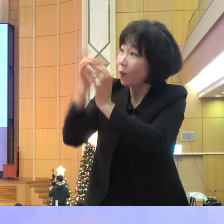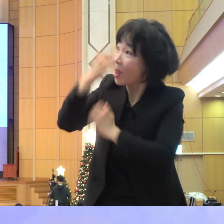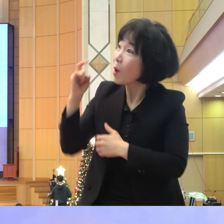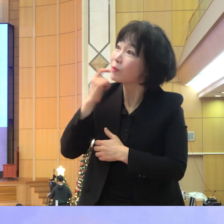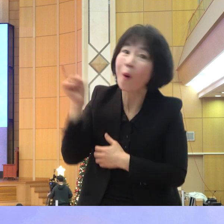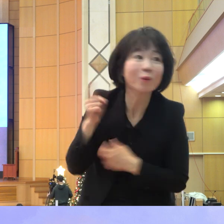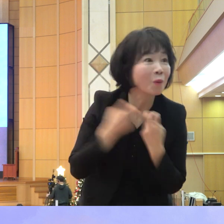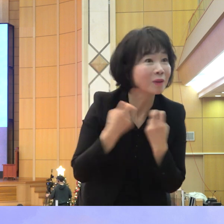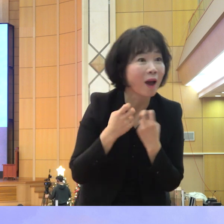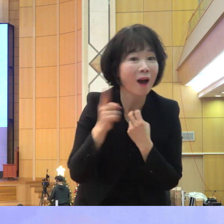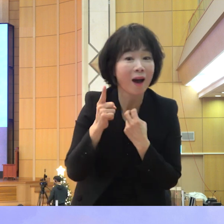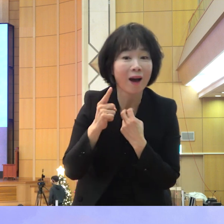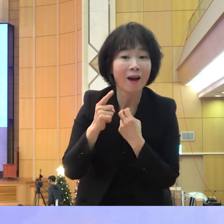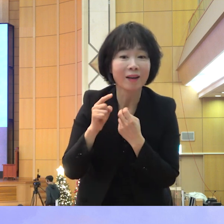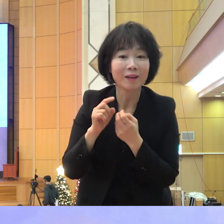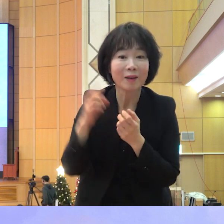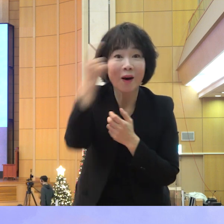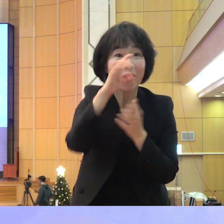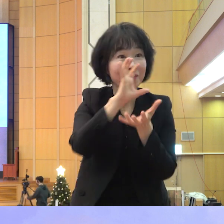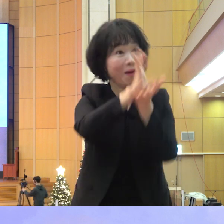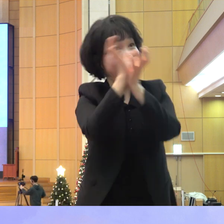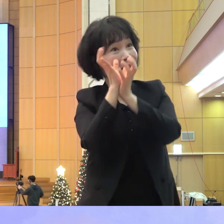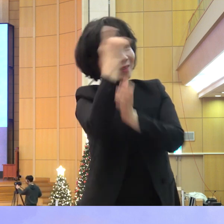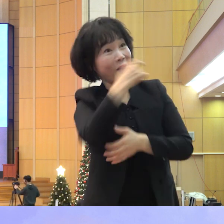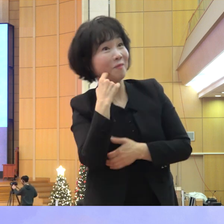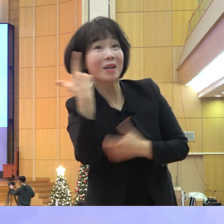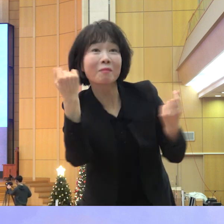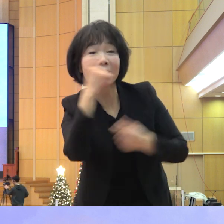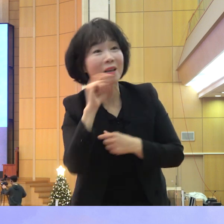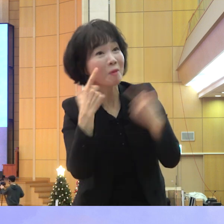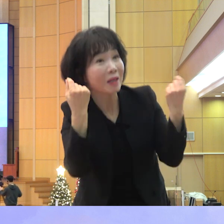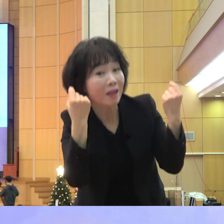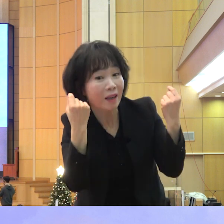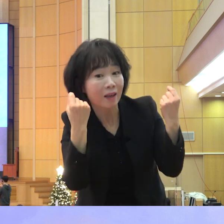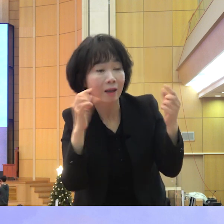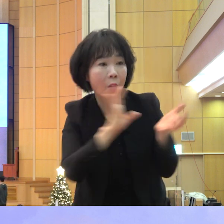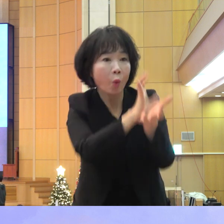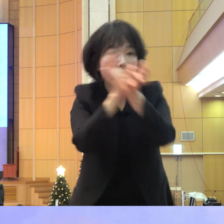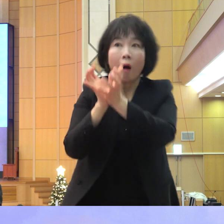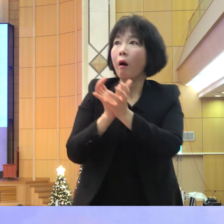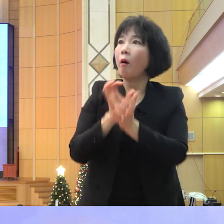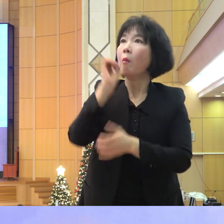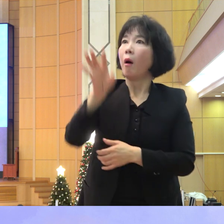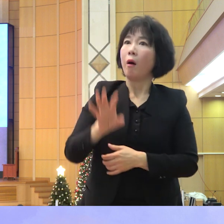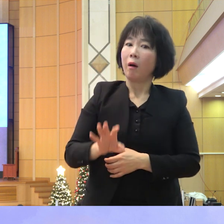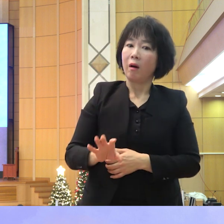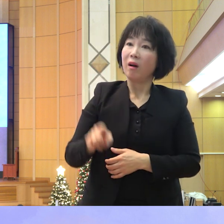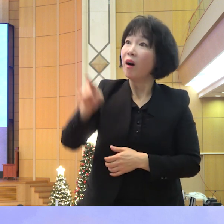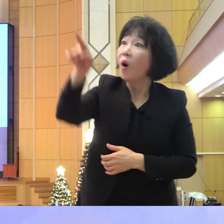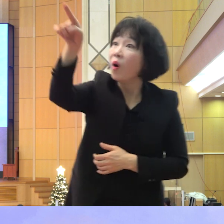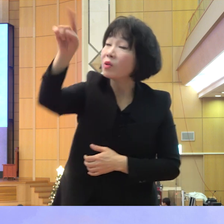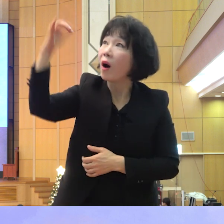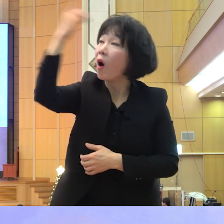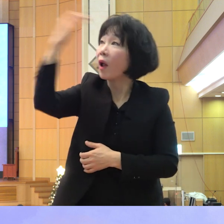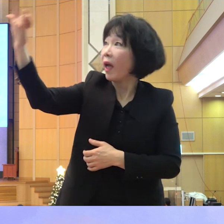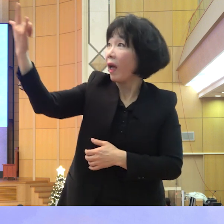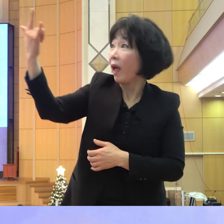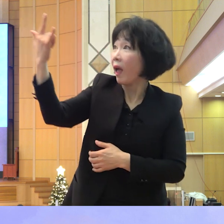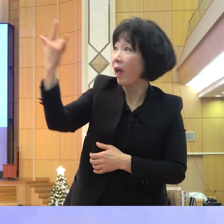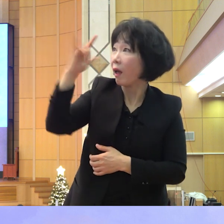그래서 물속에서 나왔대. 나 예쁘냐? 예쁘냐? 그때 꽃들이 한다는 얘기가 햇님을 닮았구만